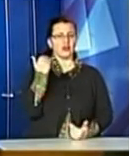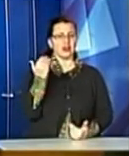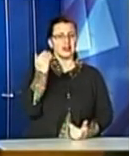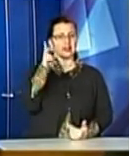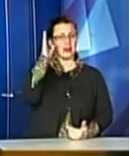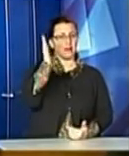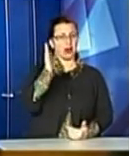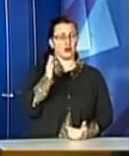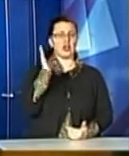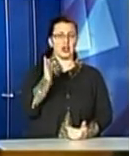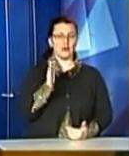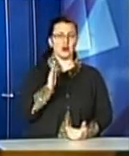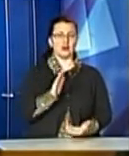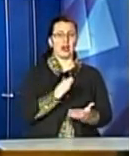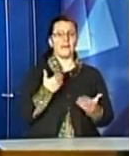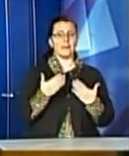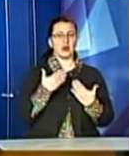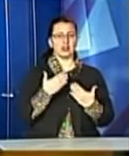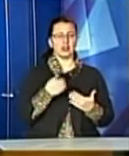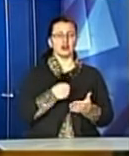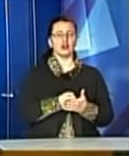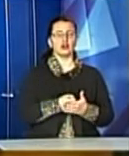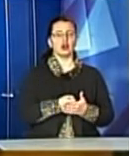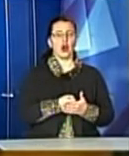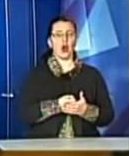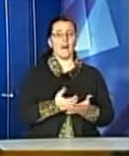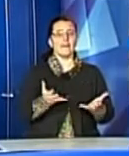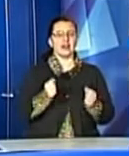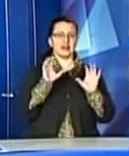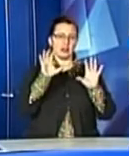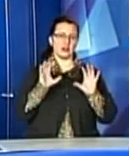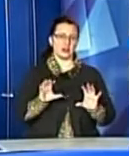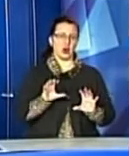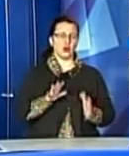буде позиція стосовно прийняття закону України про окуповані території.